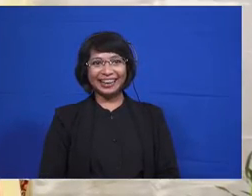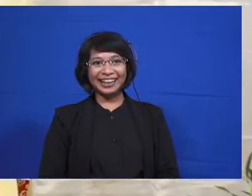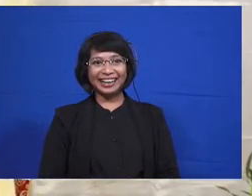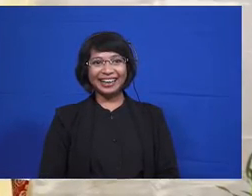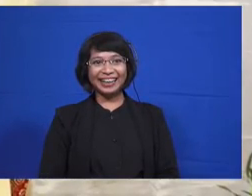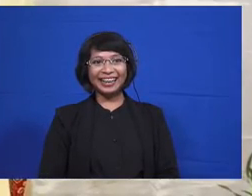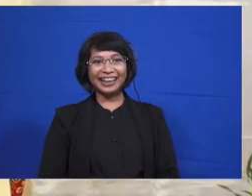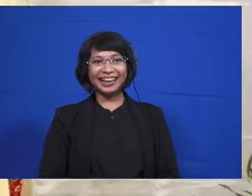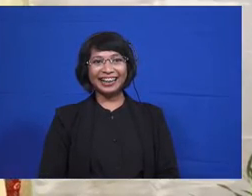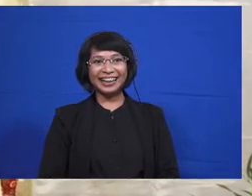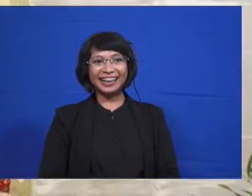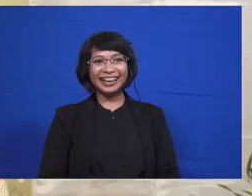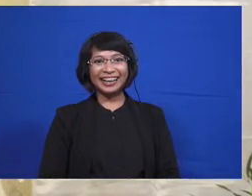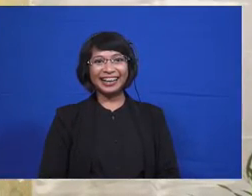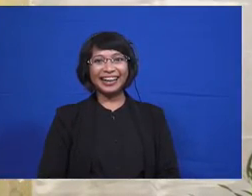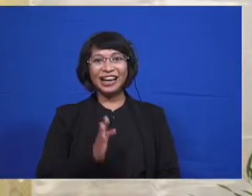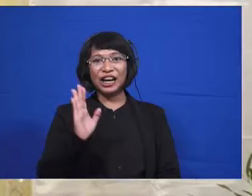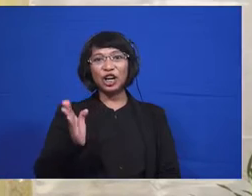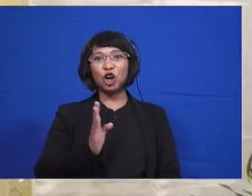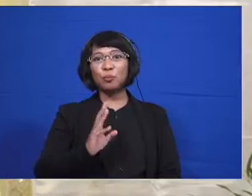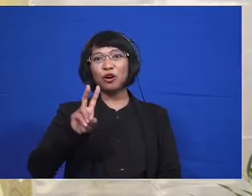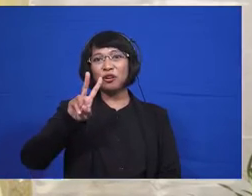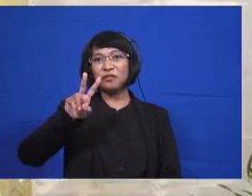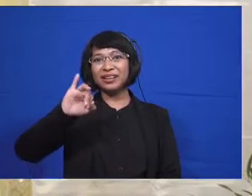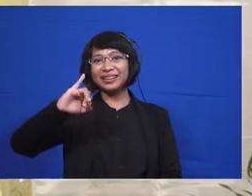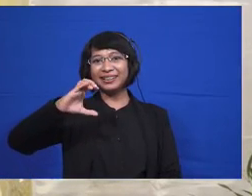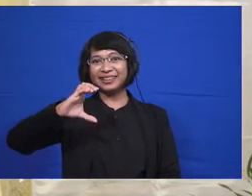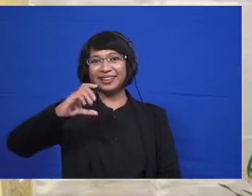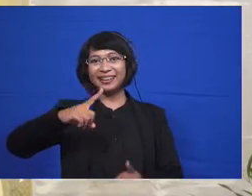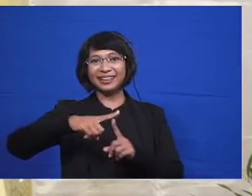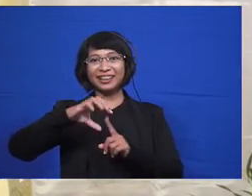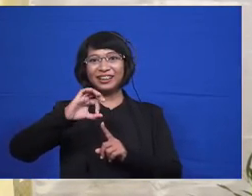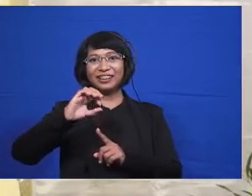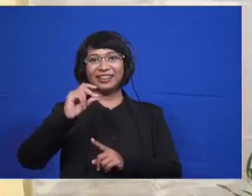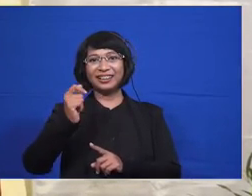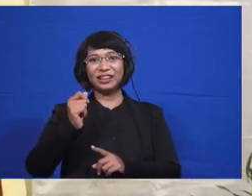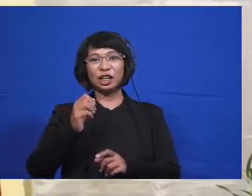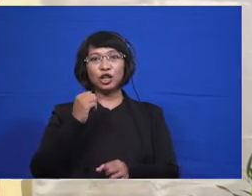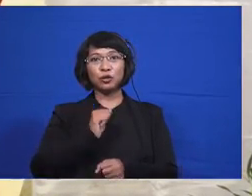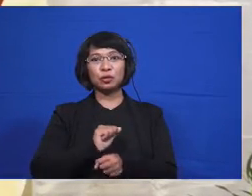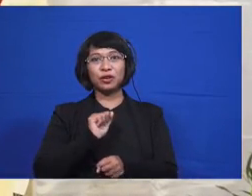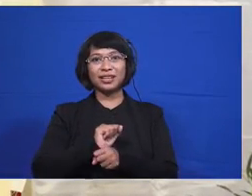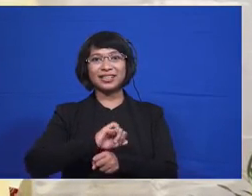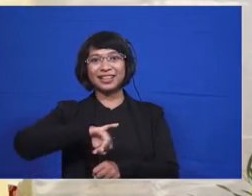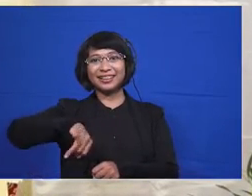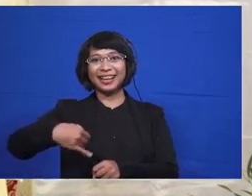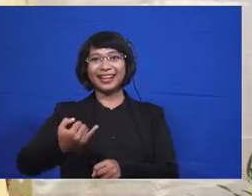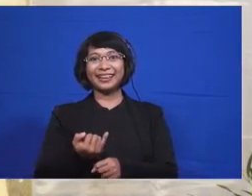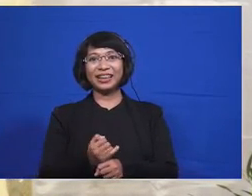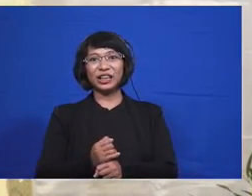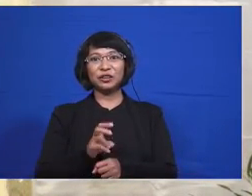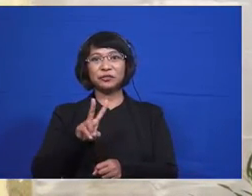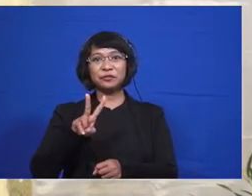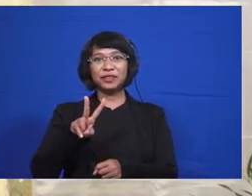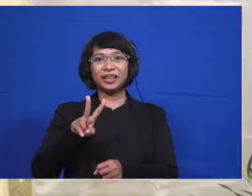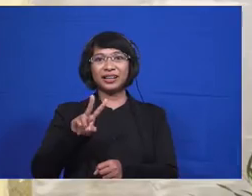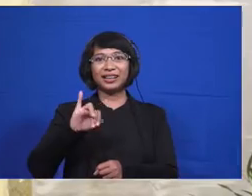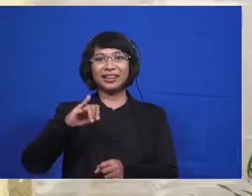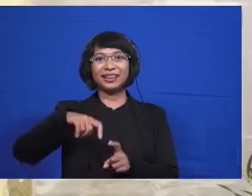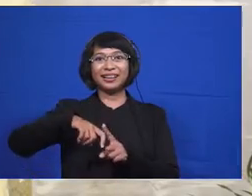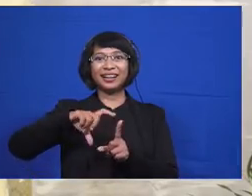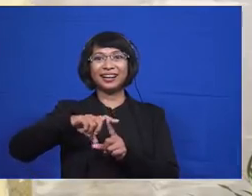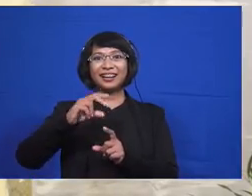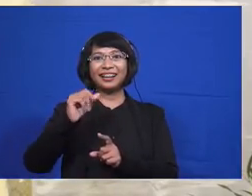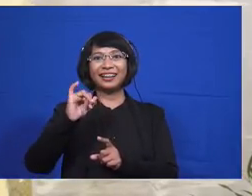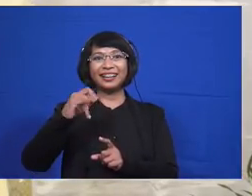Romo Victor, Romo ditugaskan oleh Bapak Uskup untuk menjadi vikaris parokial